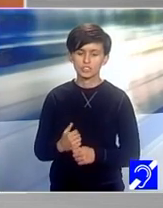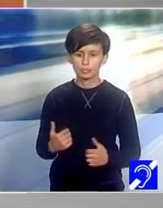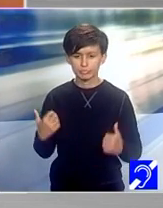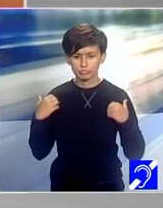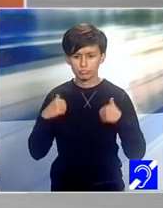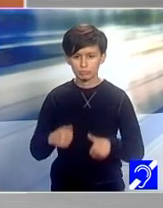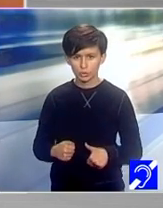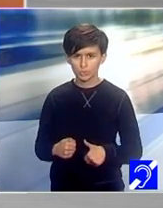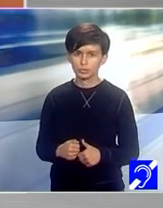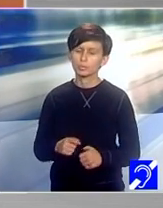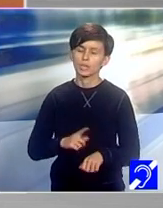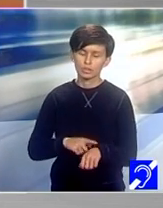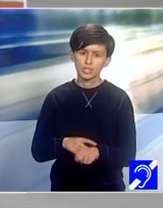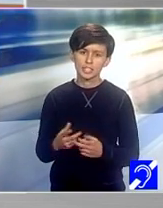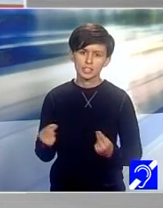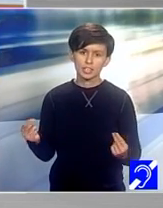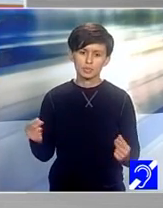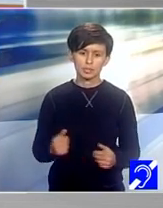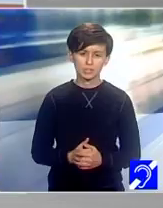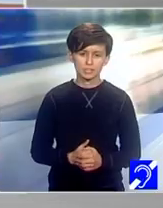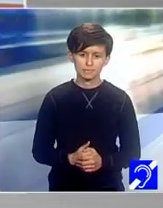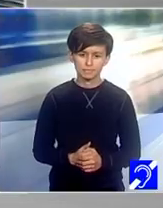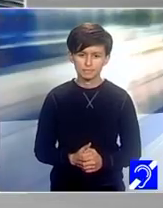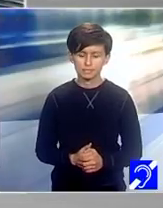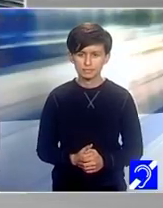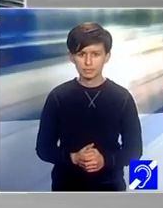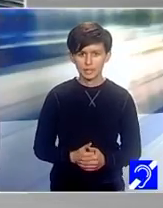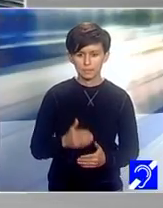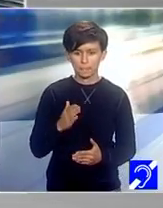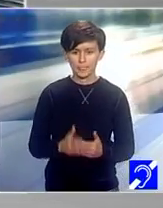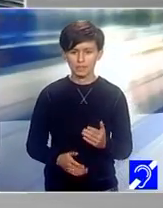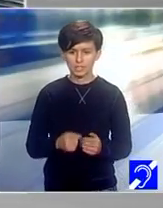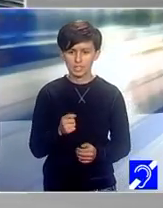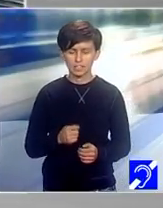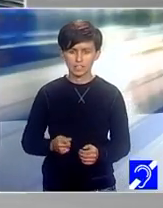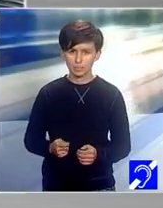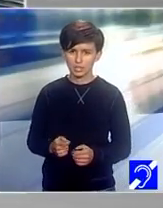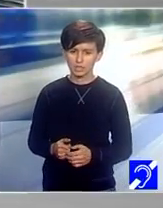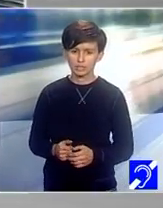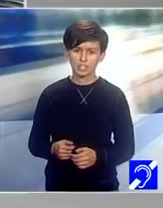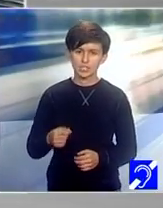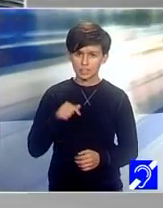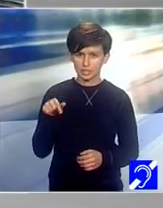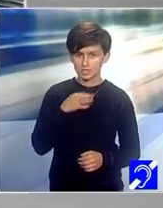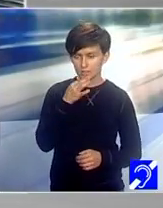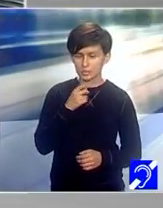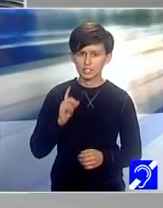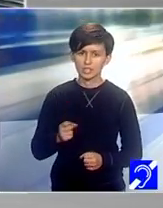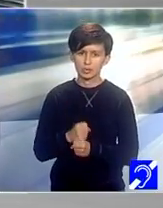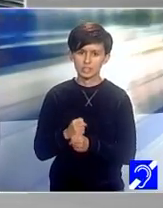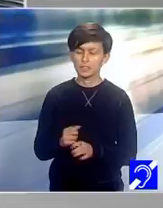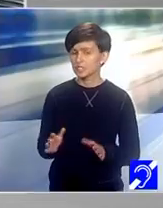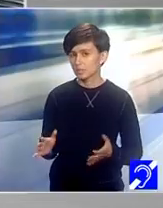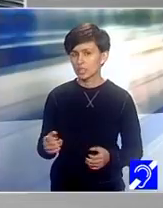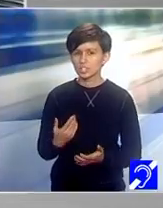durează mult timp. Finalitatea proiectului, deci spuneați, trebuie să facem orice ca să vindem.